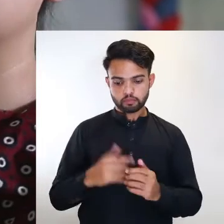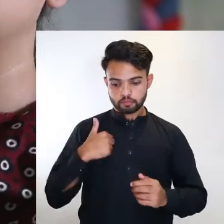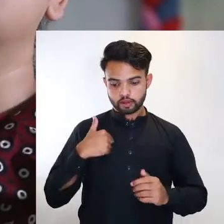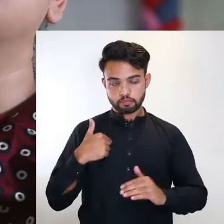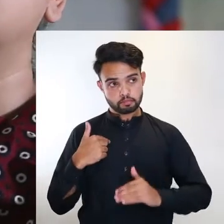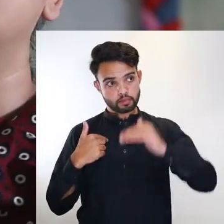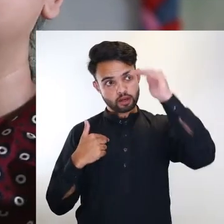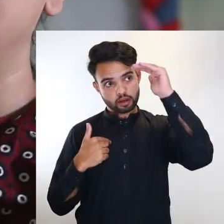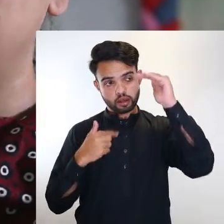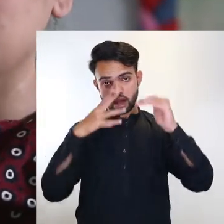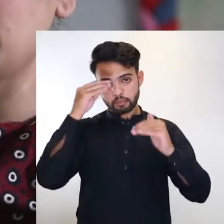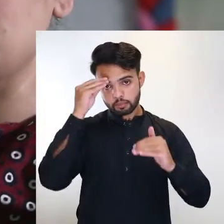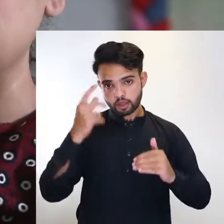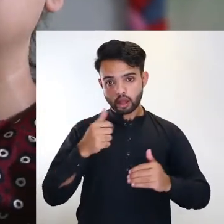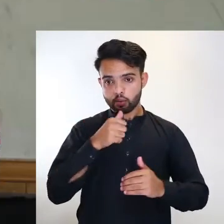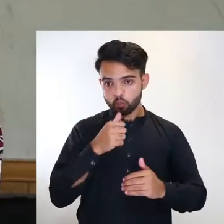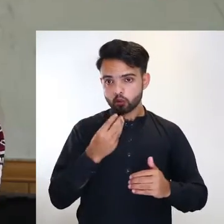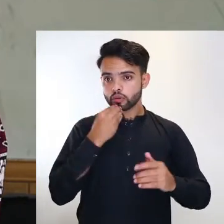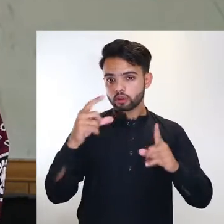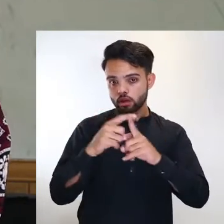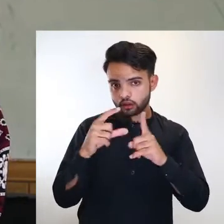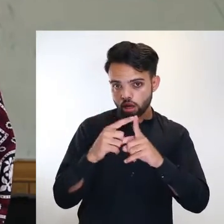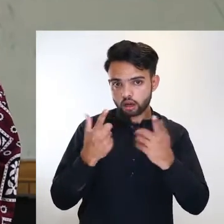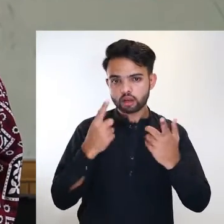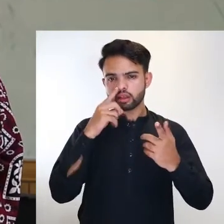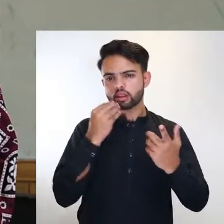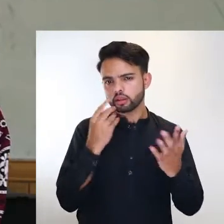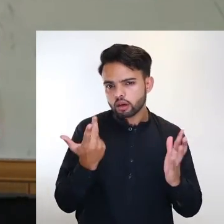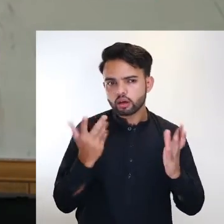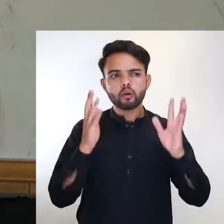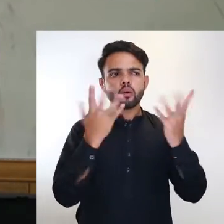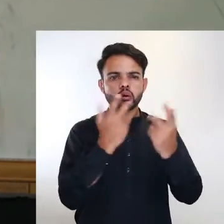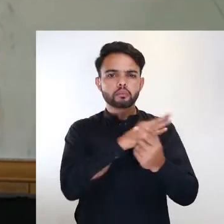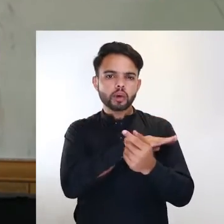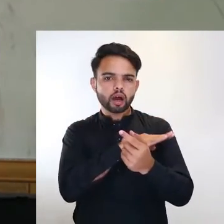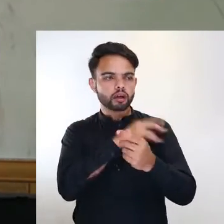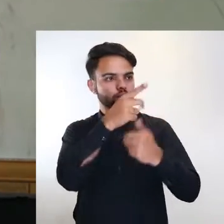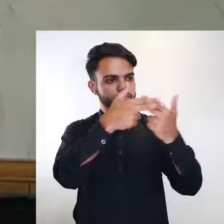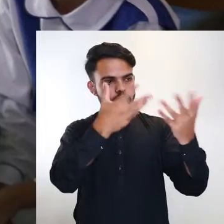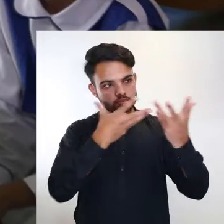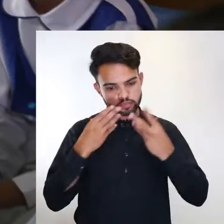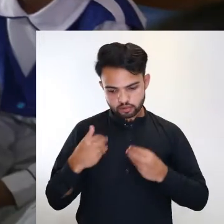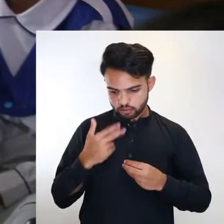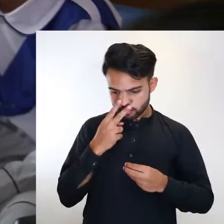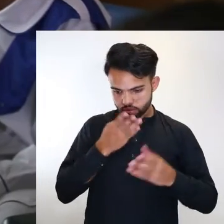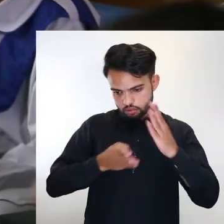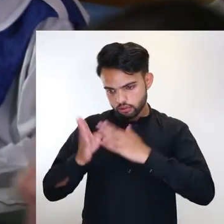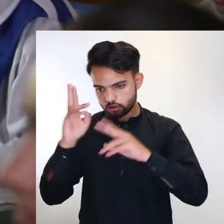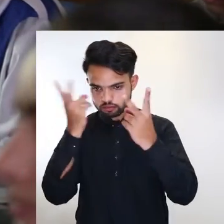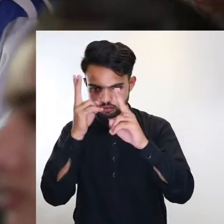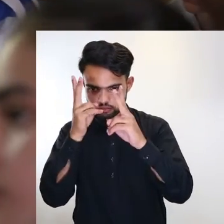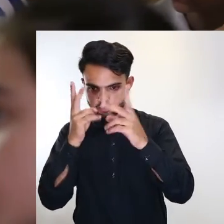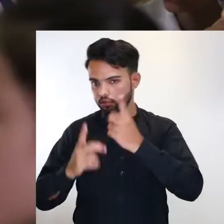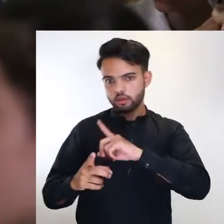की बात, जैसे हमारे पेरेंट्स, दादी दादा, बड़े बहन भाई और ख़ास तौर पे टीचर्स, हाँ, उनकी बात को